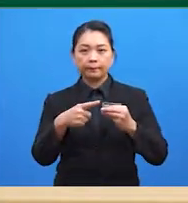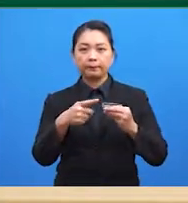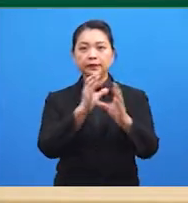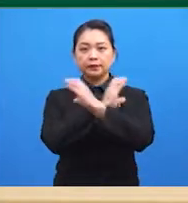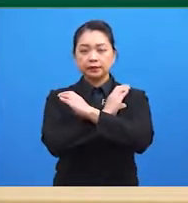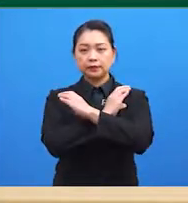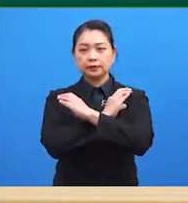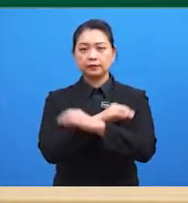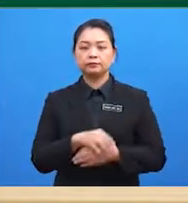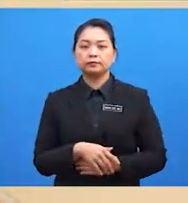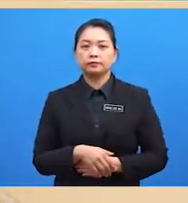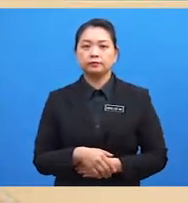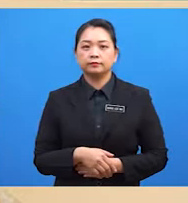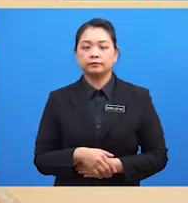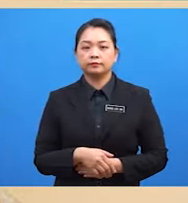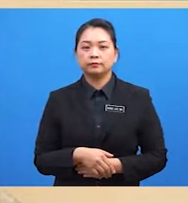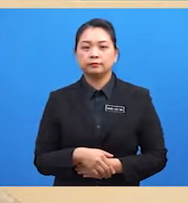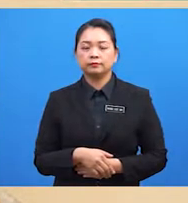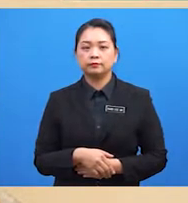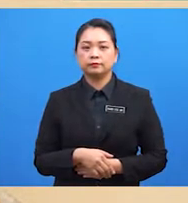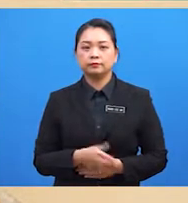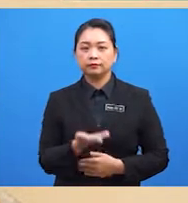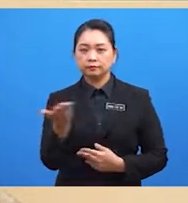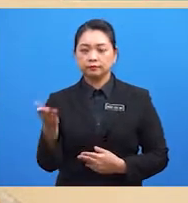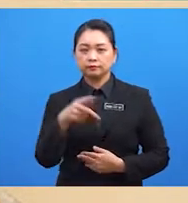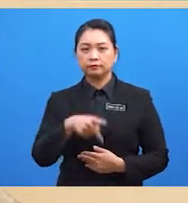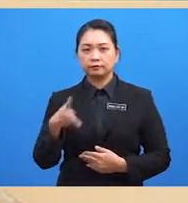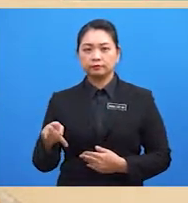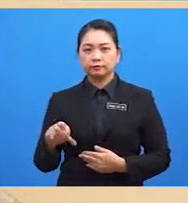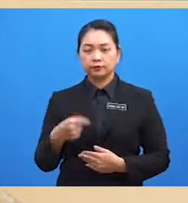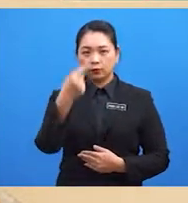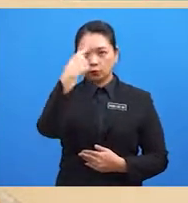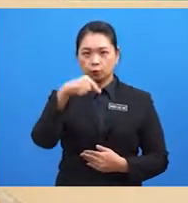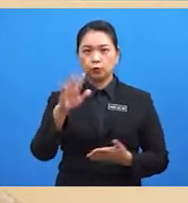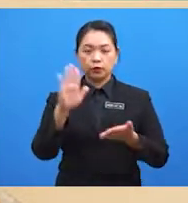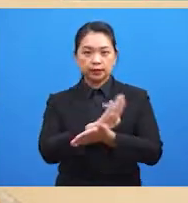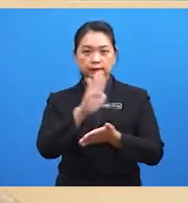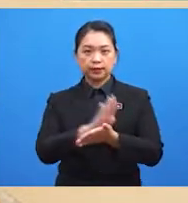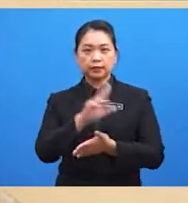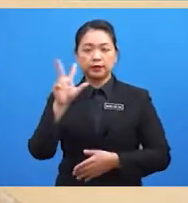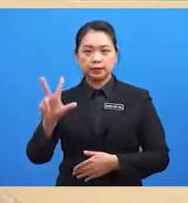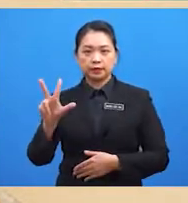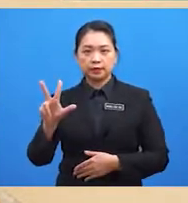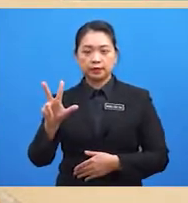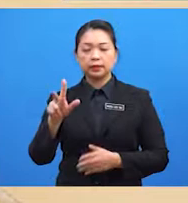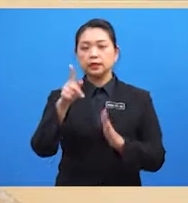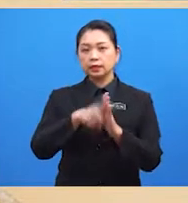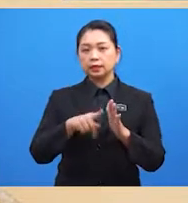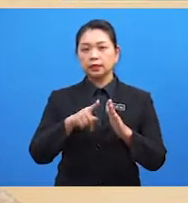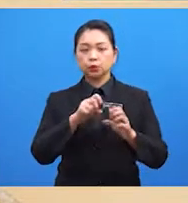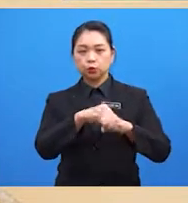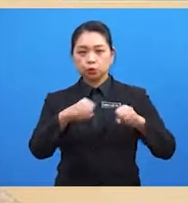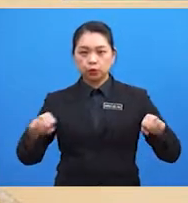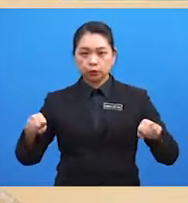dua darjat. Para pelajar sekalian, untuk kertas 3 kesusasteraan